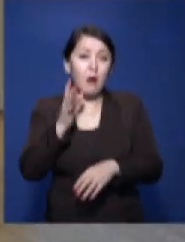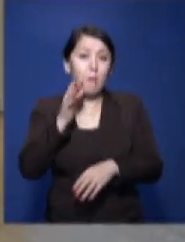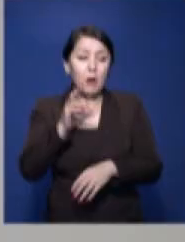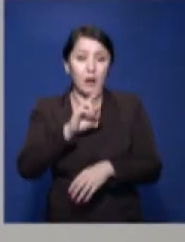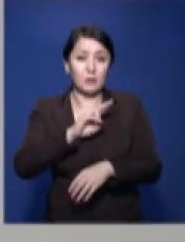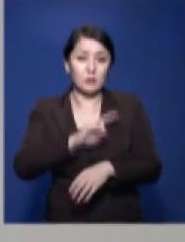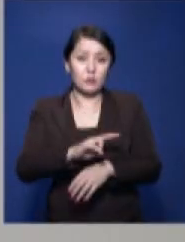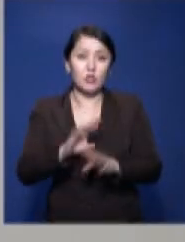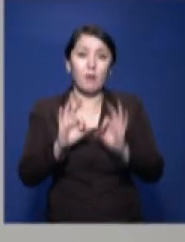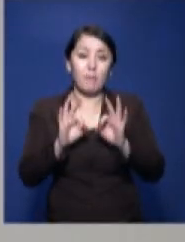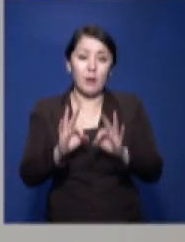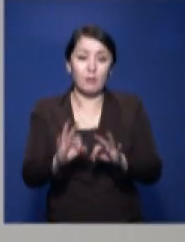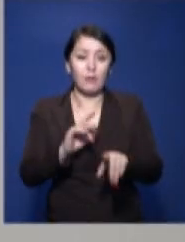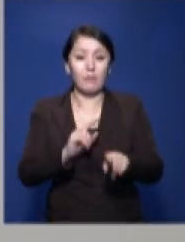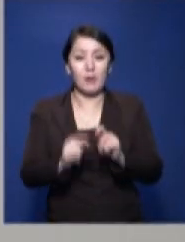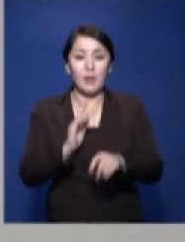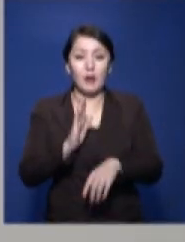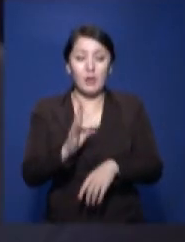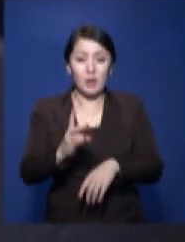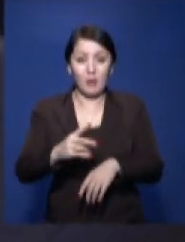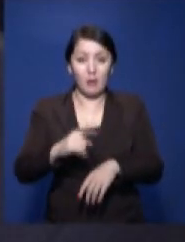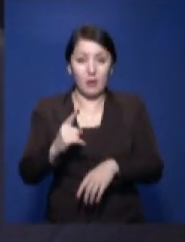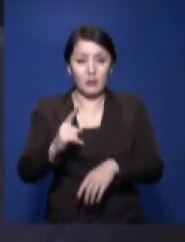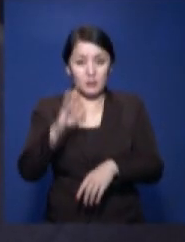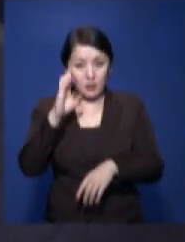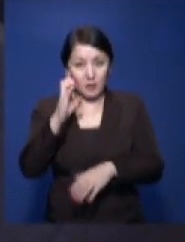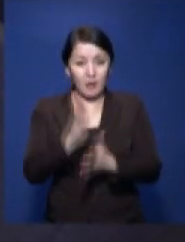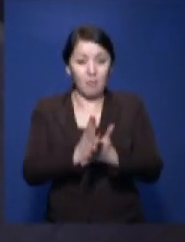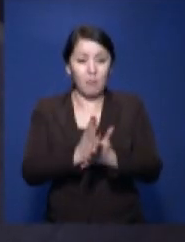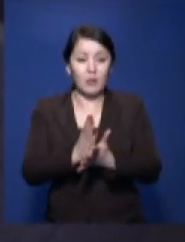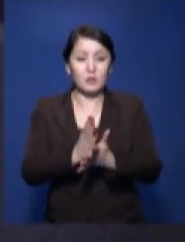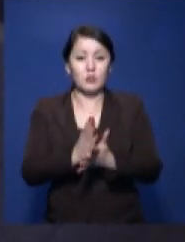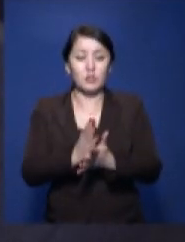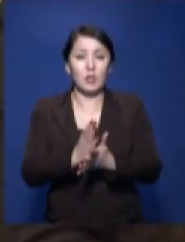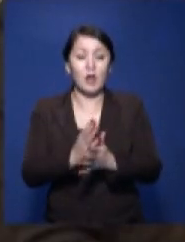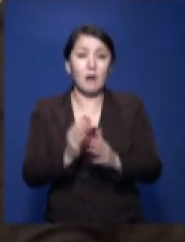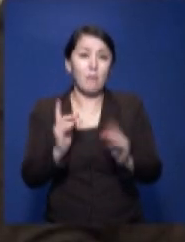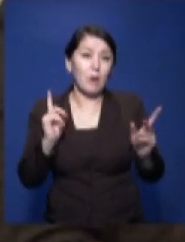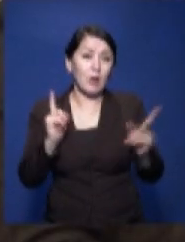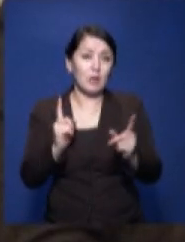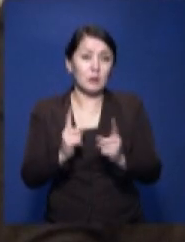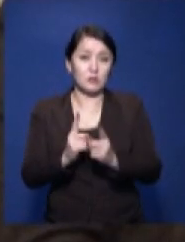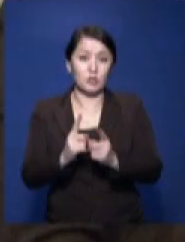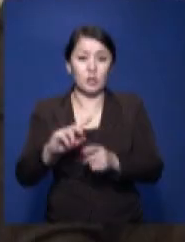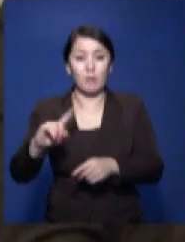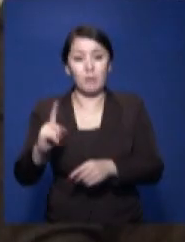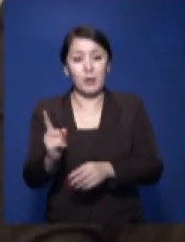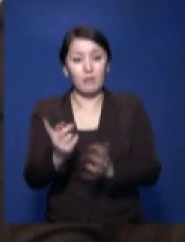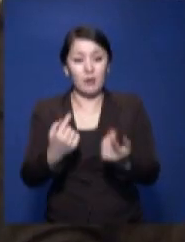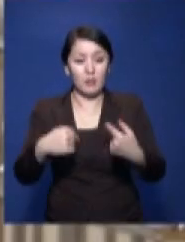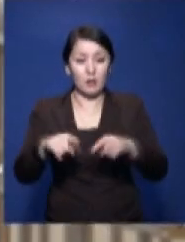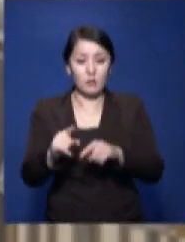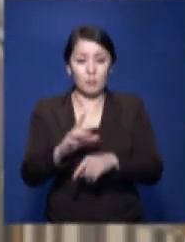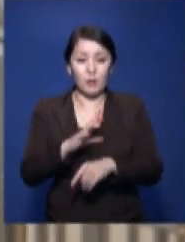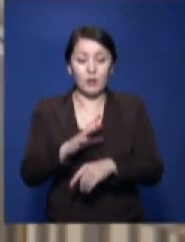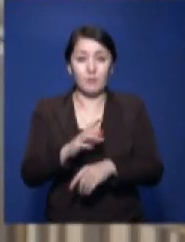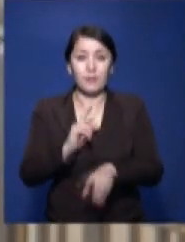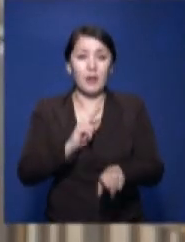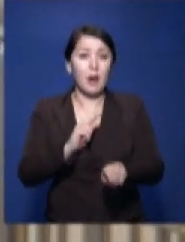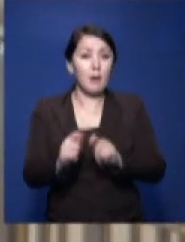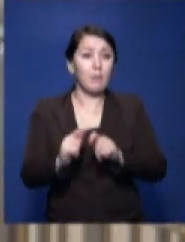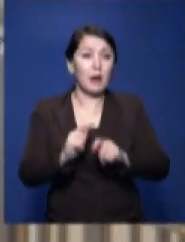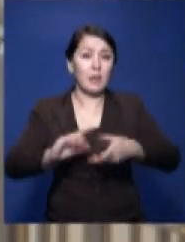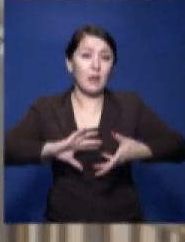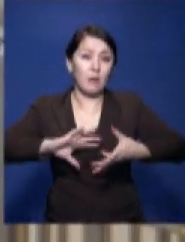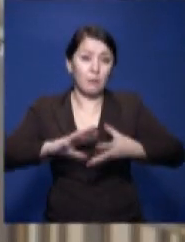уақытының дұрыс болуы да қадағаланады. Айта кетейік, мемлекеттік қызметшілердің мұндай кездесуі биыл алғаш рет ұйымдастырылды. Мониторинг